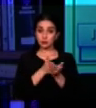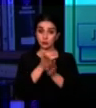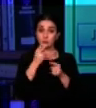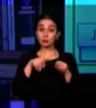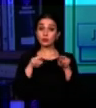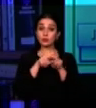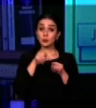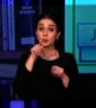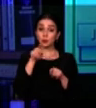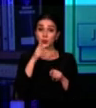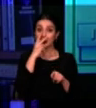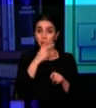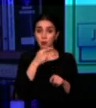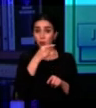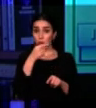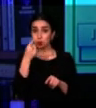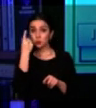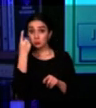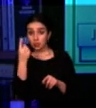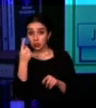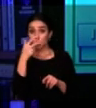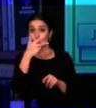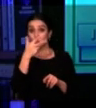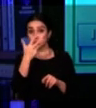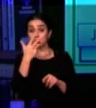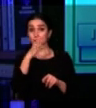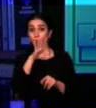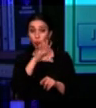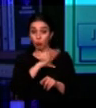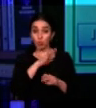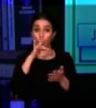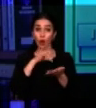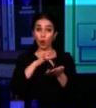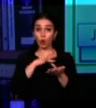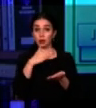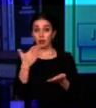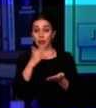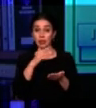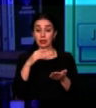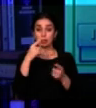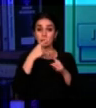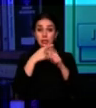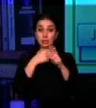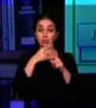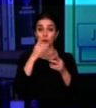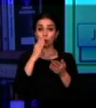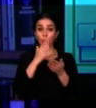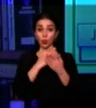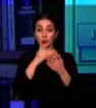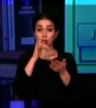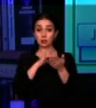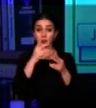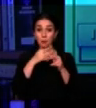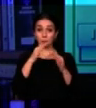Қараймыз. Демак, минус бірдан үчкече болген оралық x оқыдан паста йотыпты.